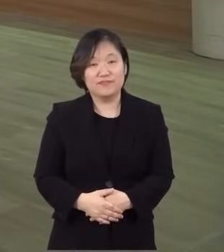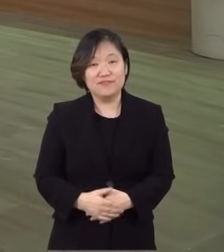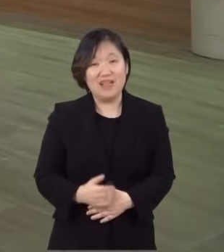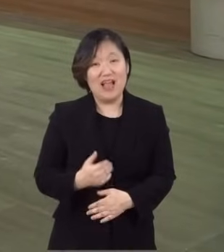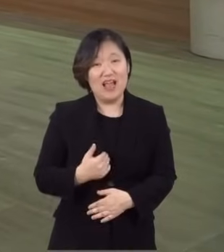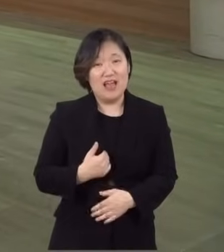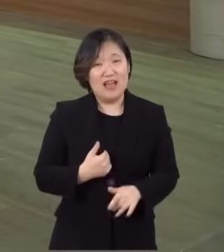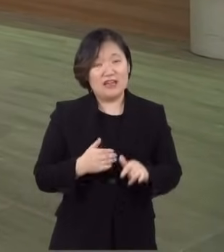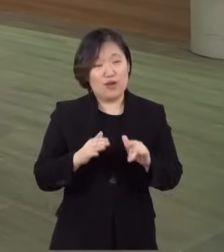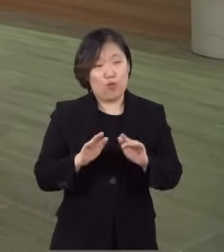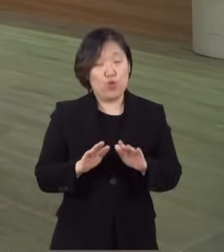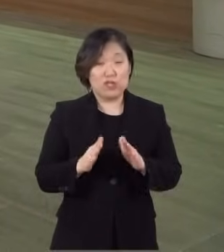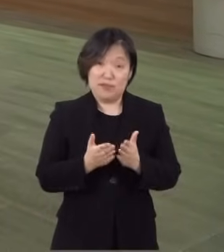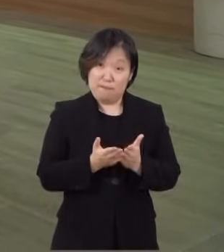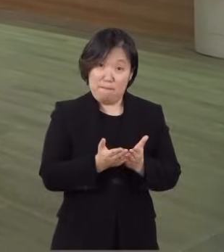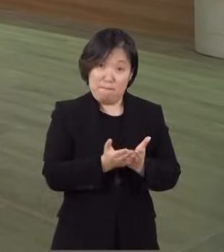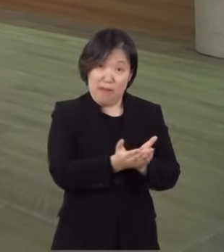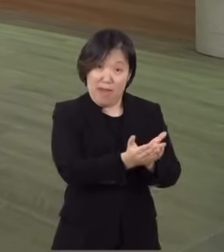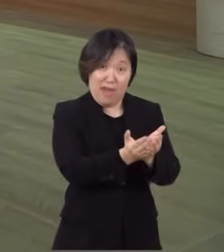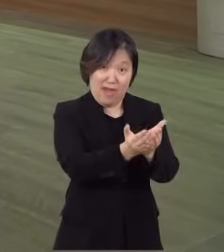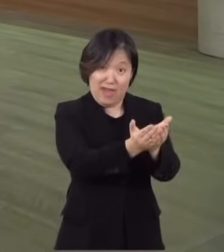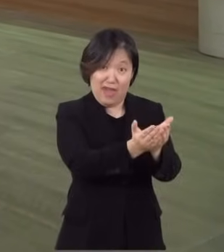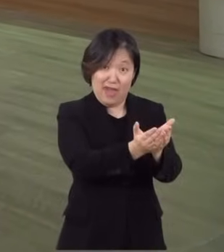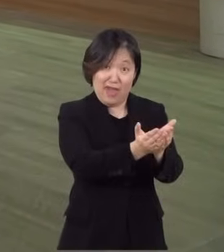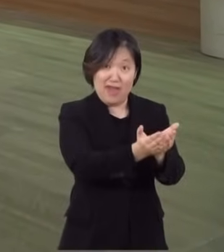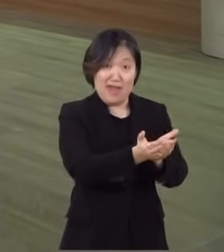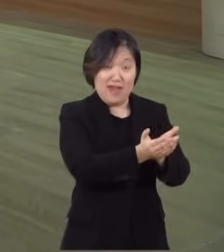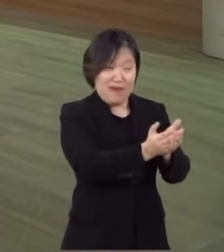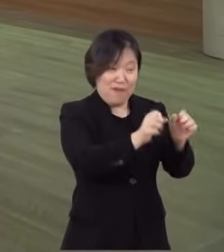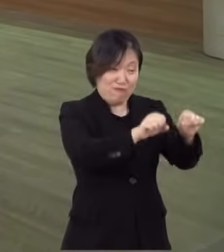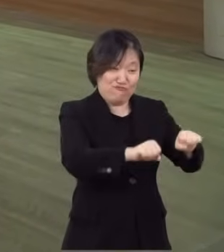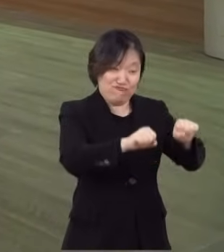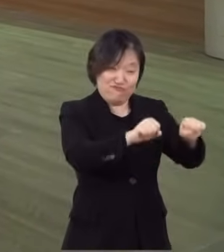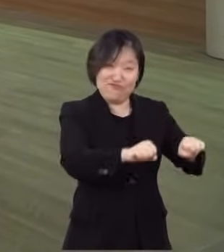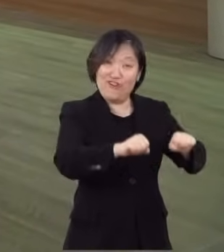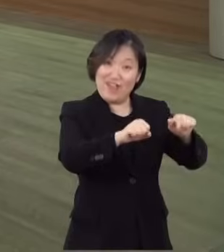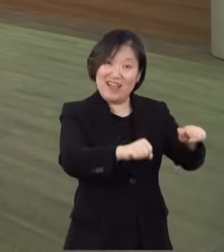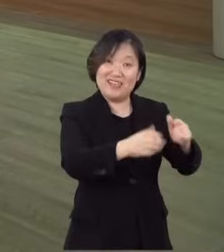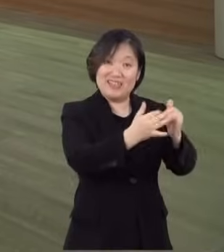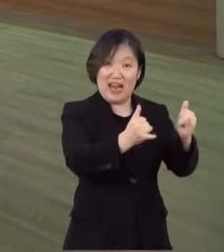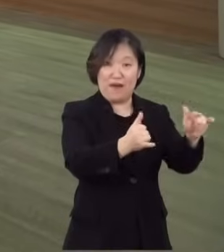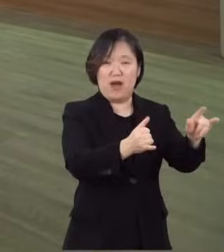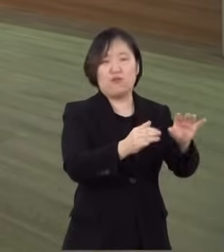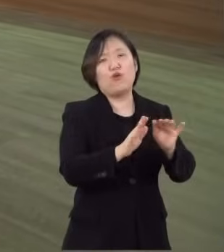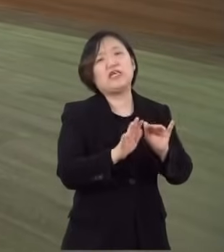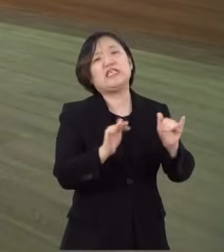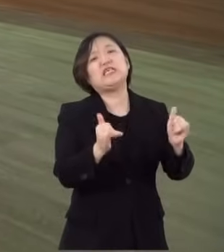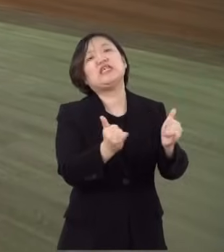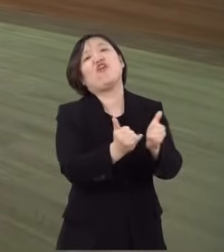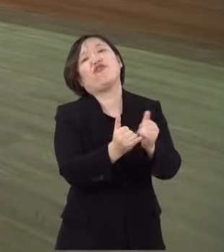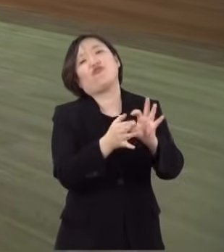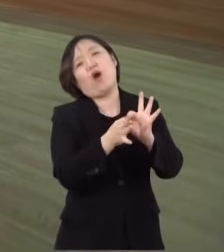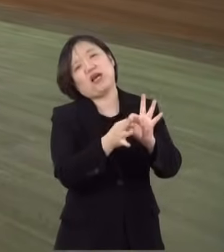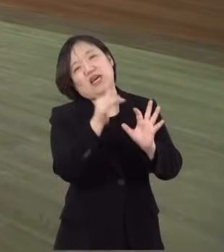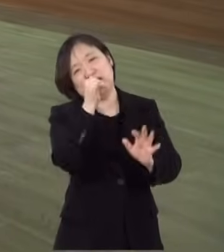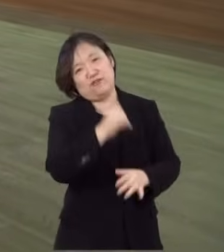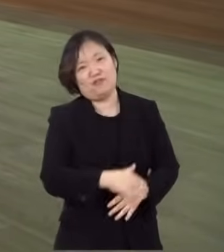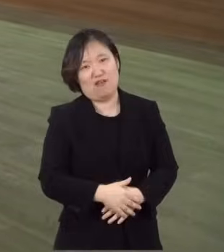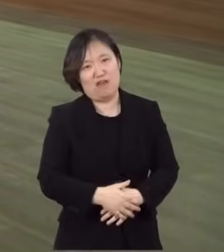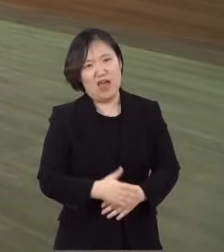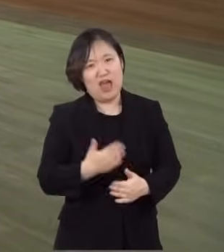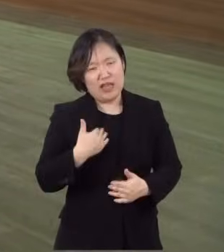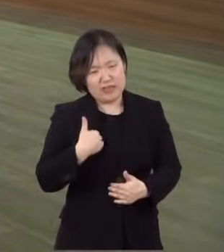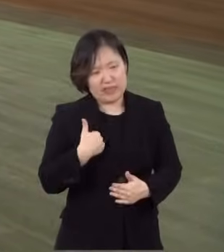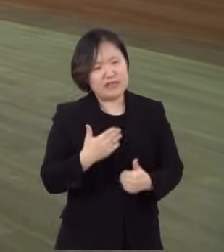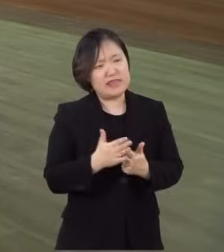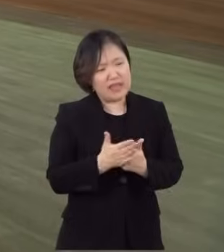뭐냐 오늘이 뱃사공들이 인연이 있음을 아시고이 뱃사공들은 마땅히